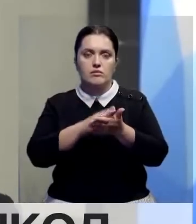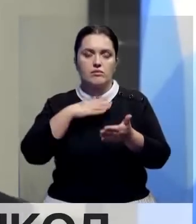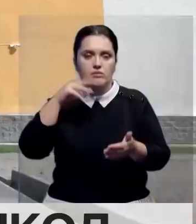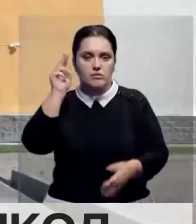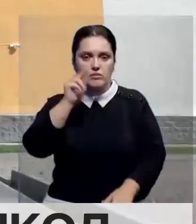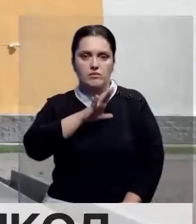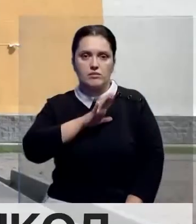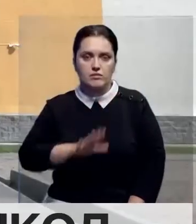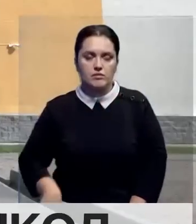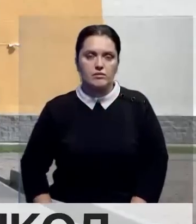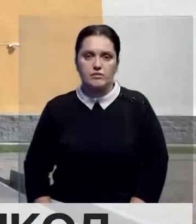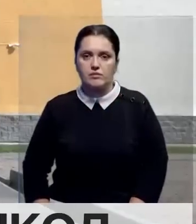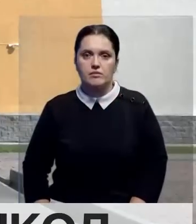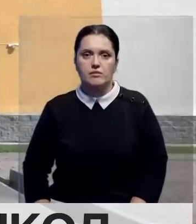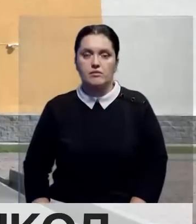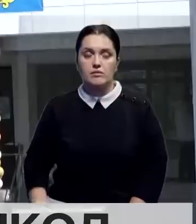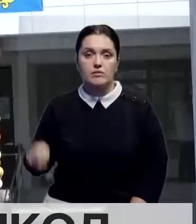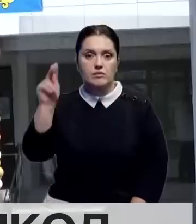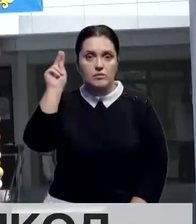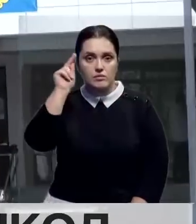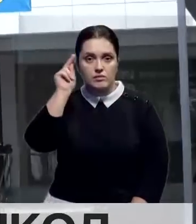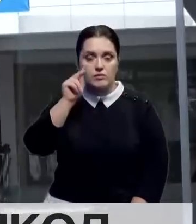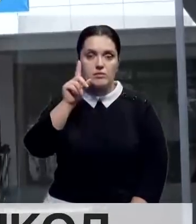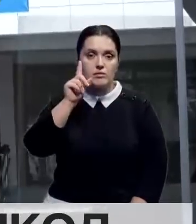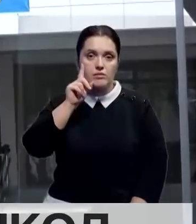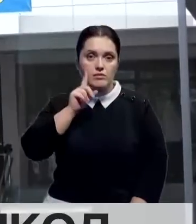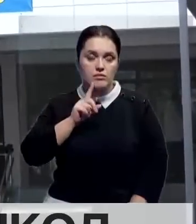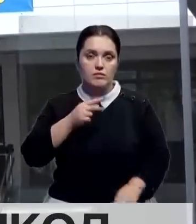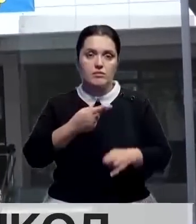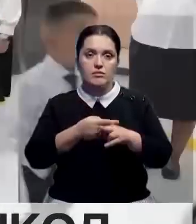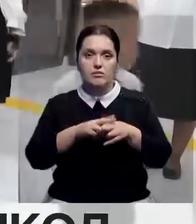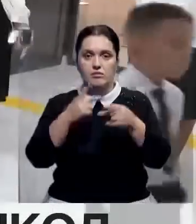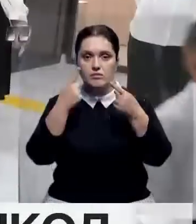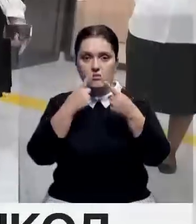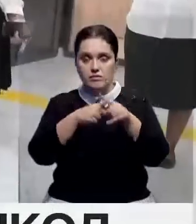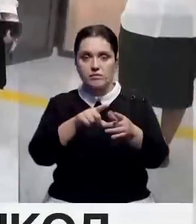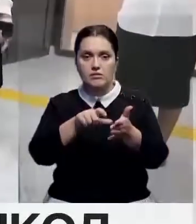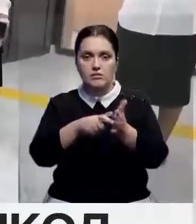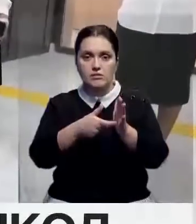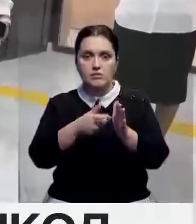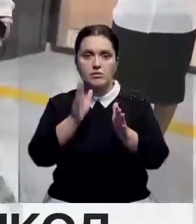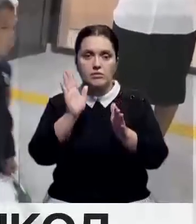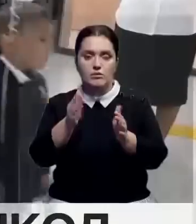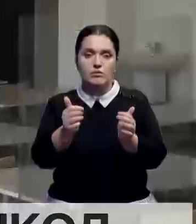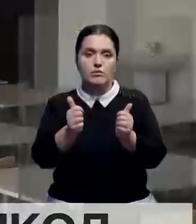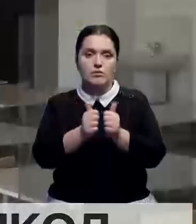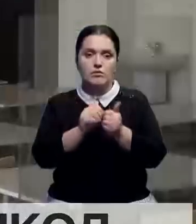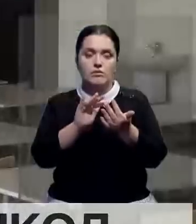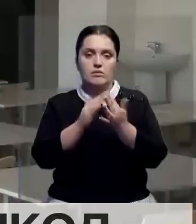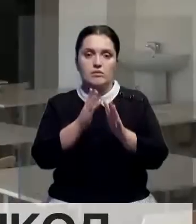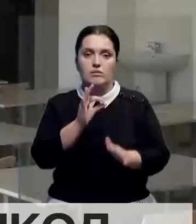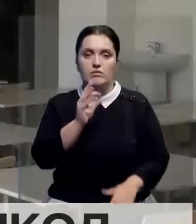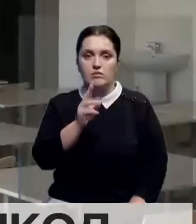учились. Учиться с комфортом в новых селах с оснащенными технически классами будут и в соседних селах Коккайнар